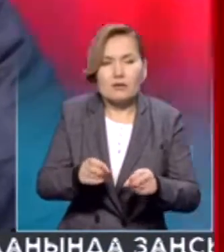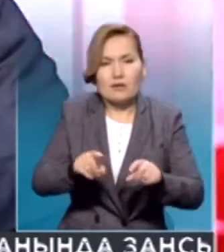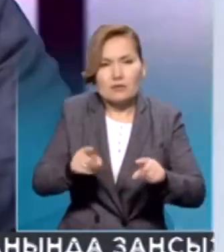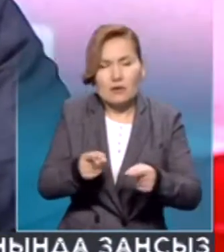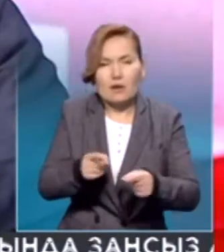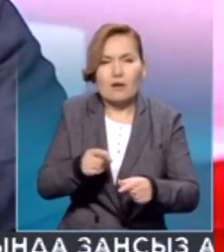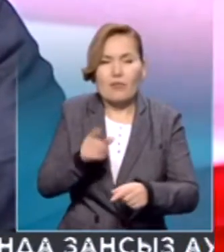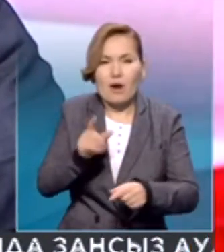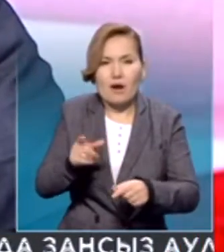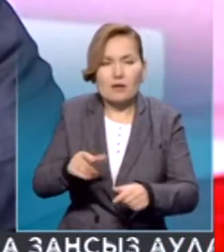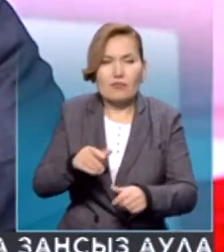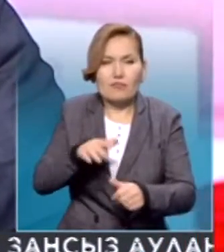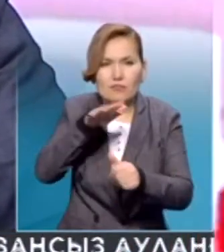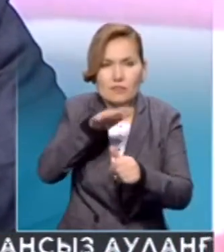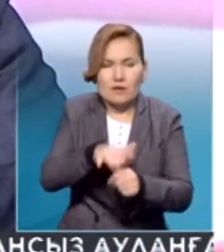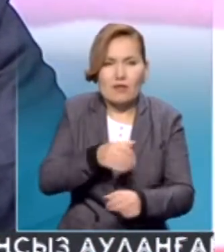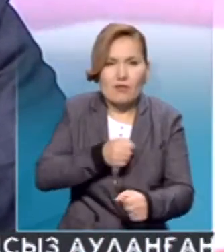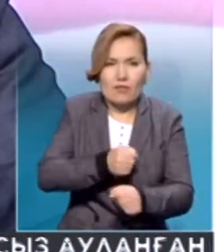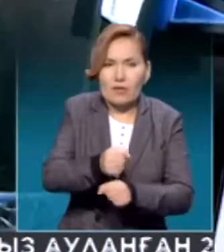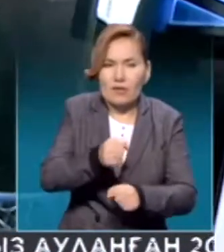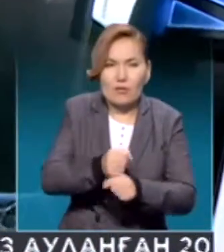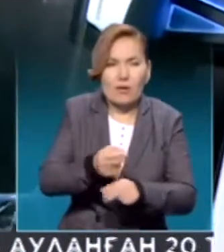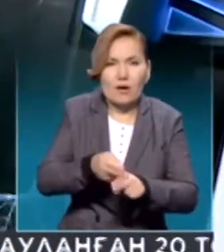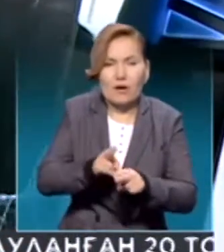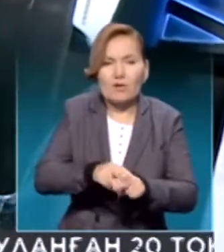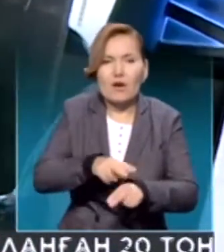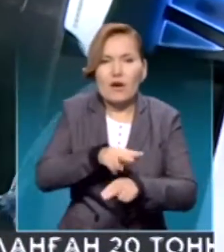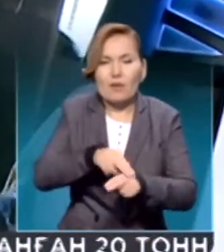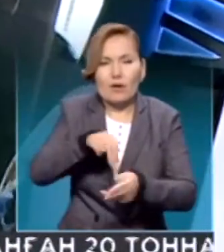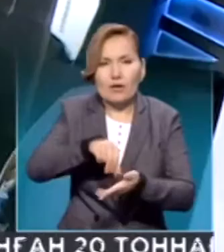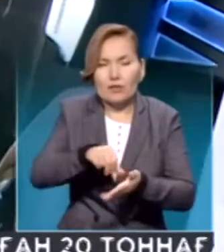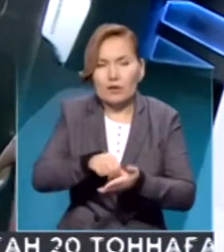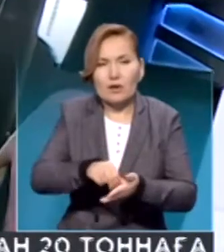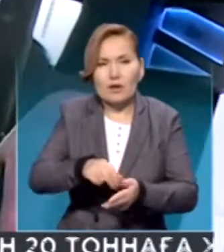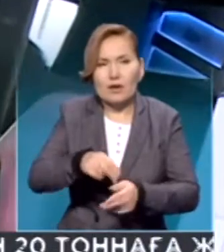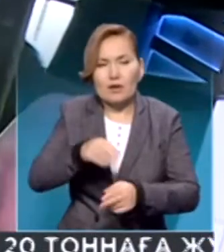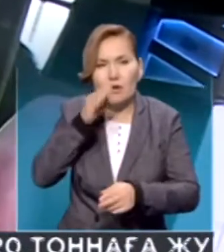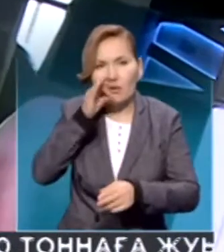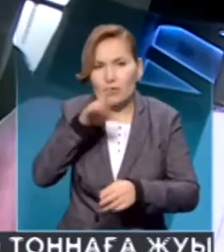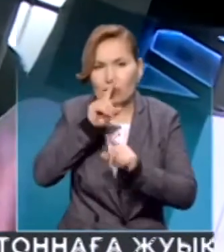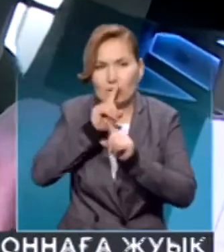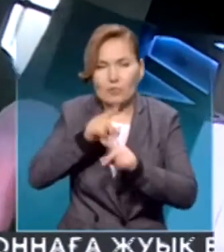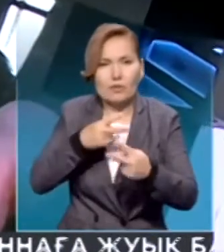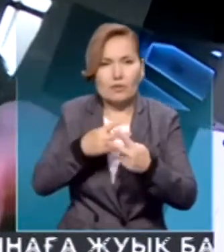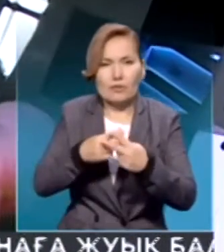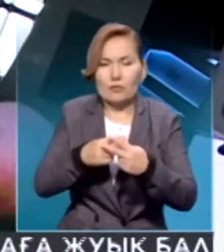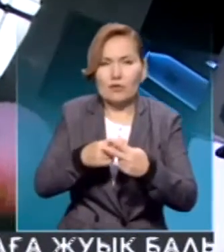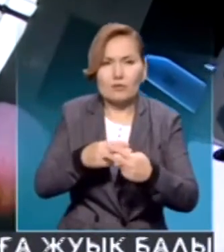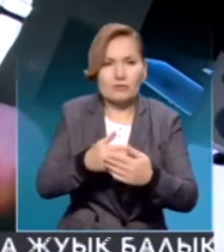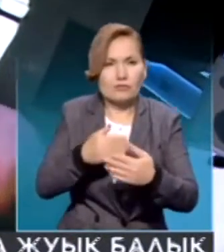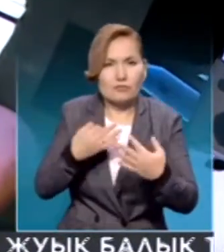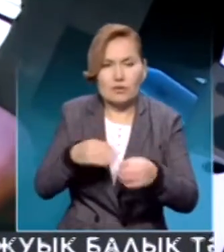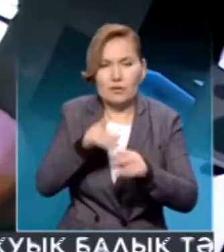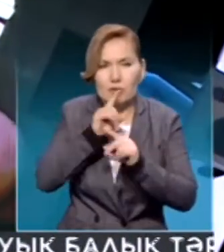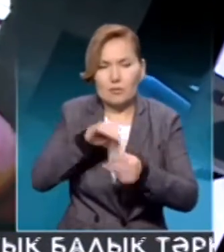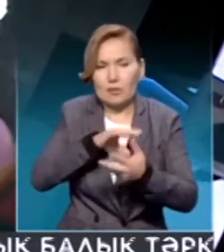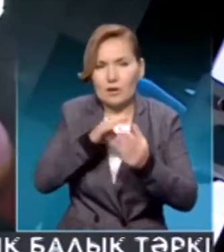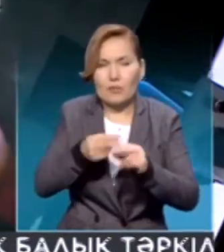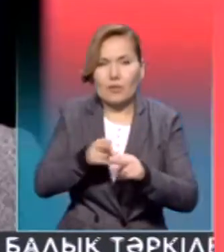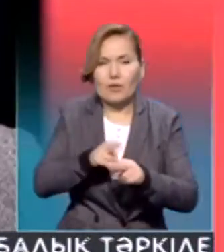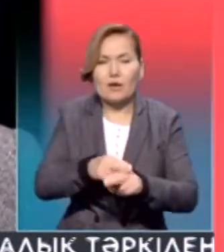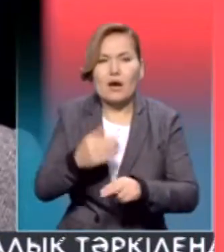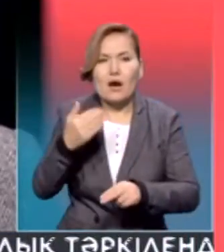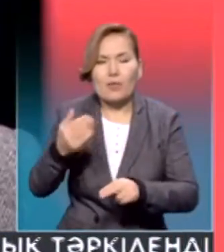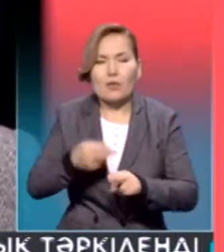шыққандарға бұл рақымшылық қолданылмайды. Азаптау көрсеткендердің бірде біреуісі рақымшылық заңына ілікпейді және оған рақымшылық